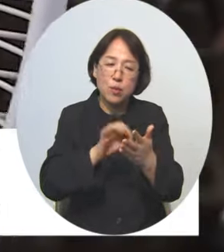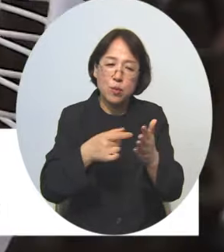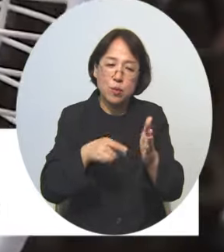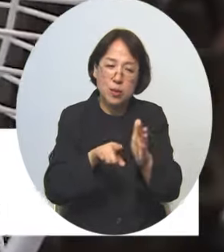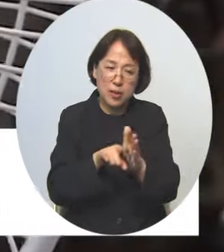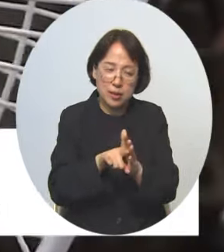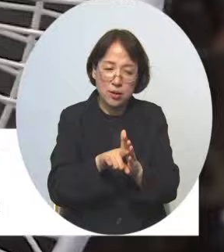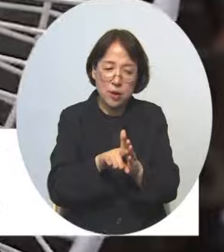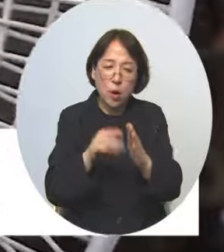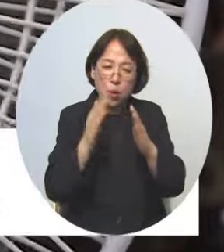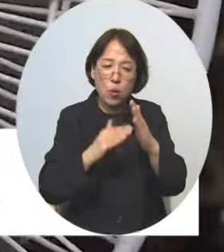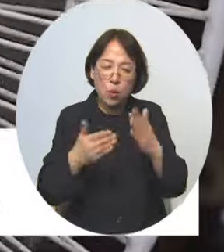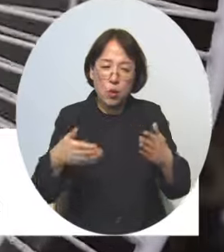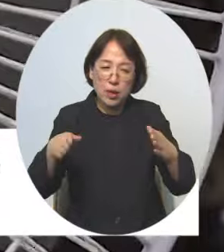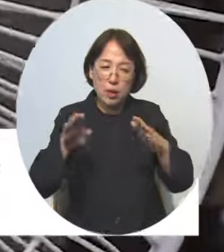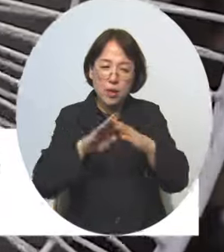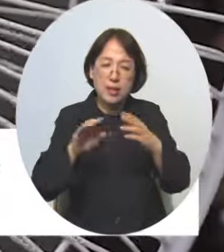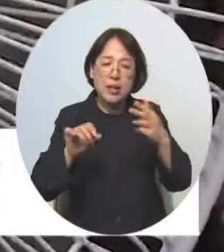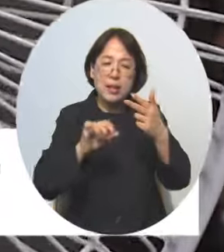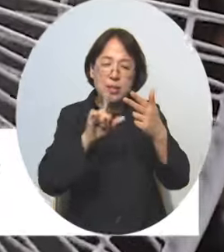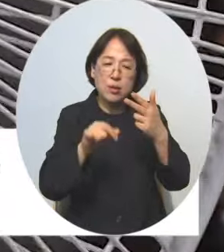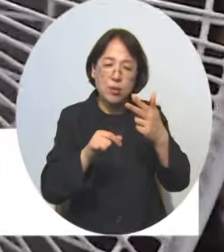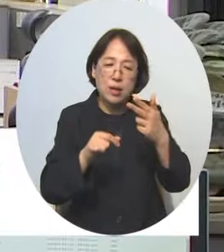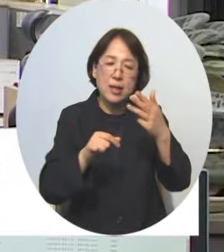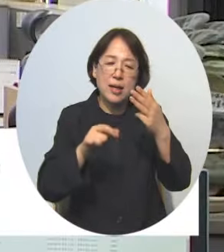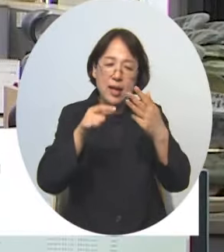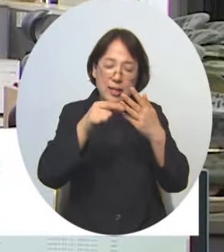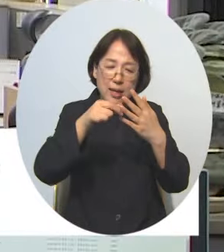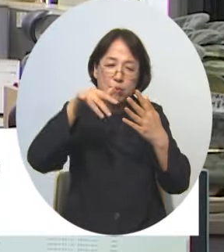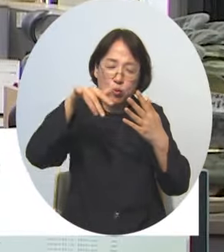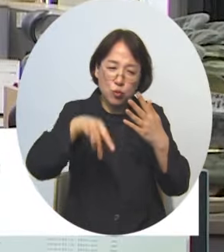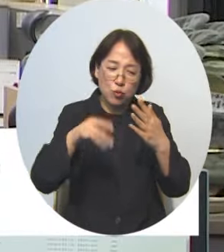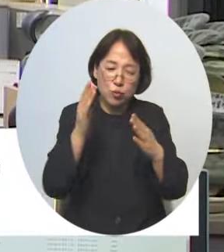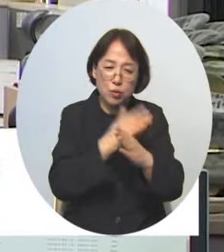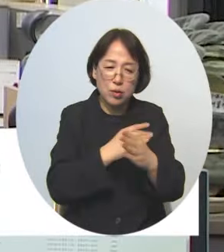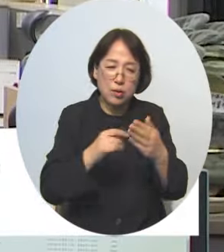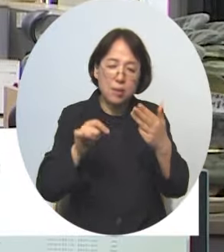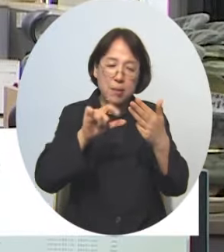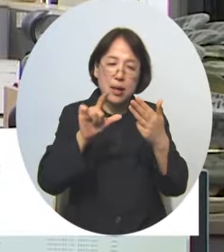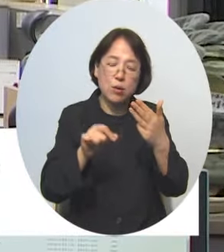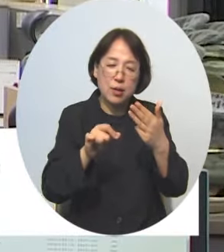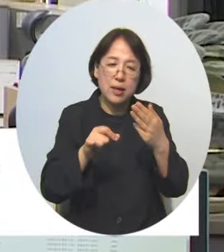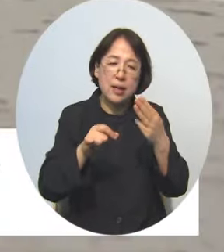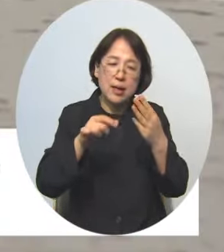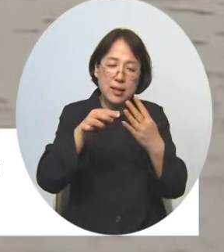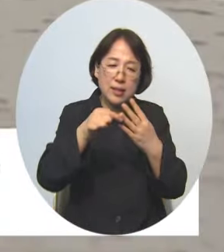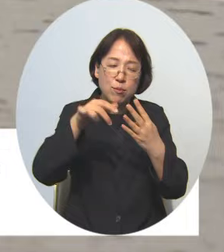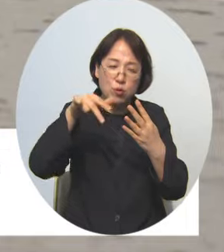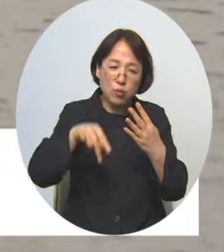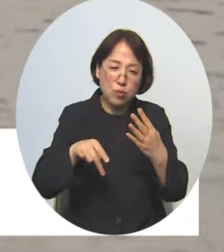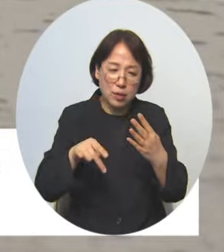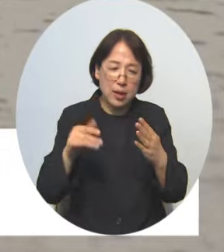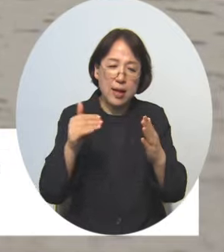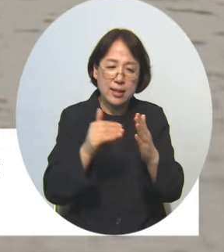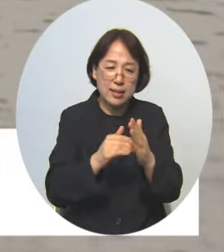공공기관은 집중관리가 필요한 7월 3주부터 8월 3주까지 오후 4시 30분부터 5시 30분에 냉방기를 30분씩 가동을